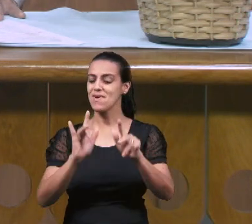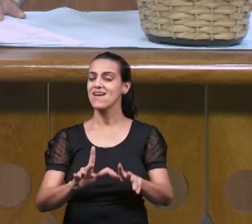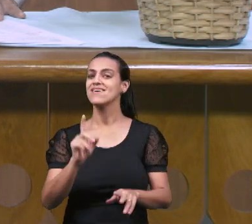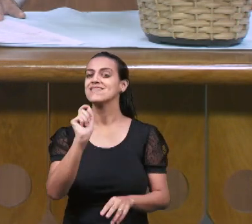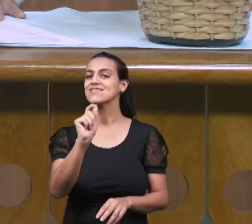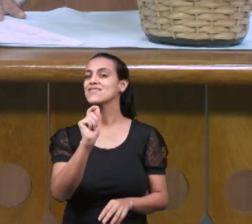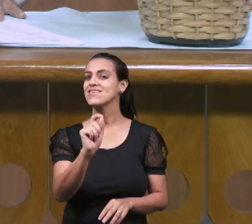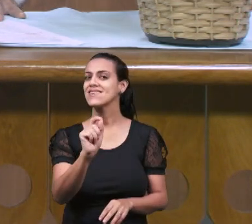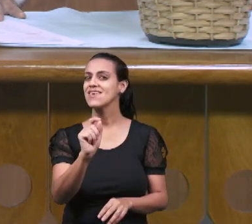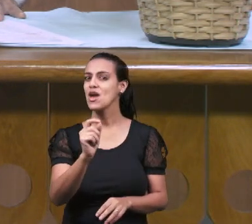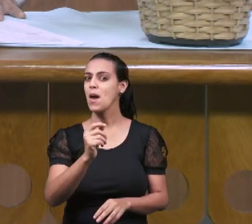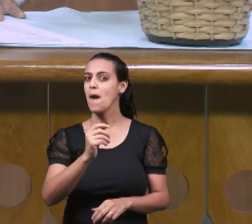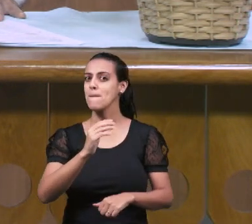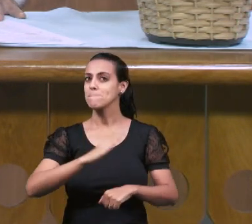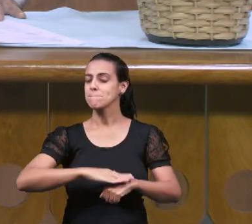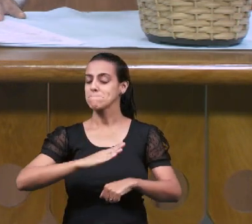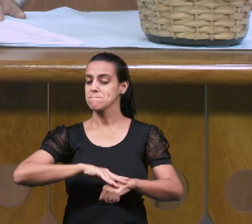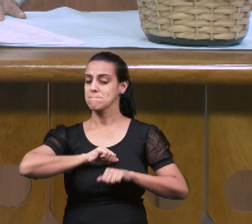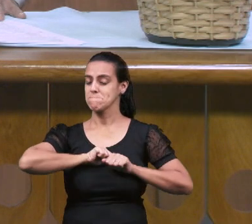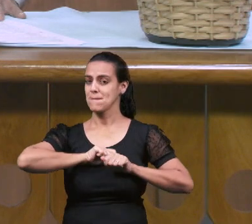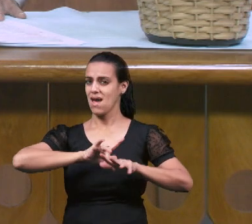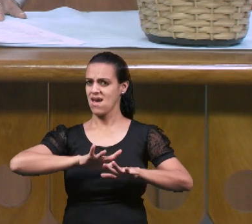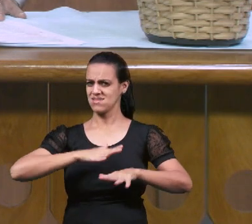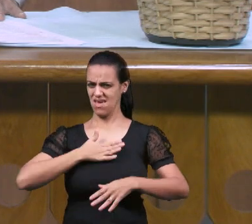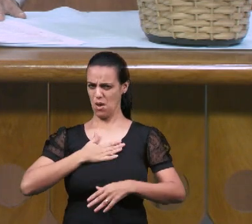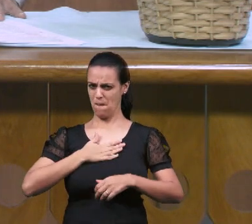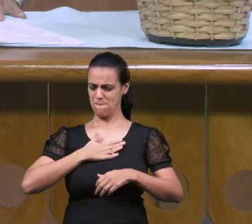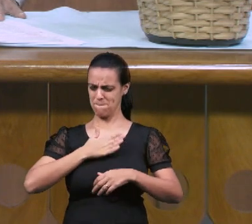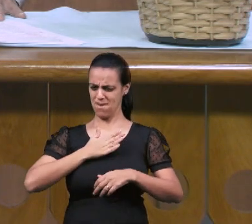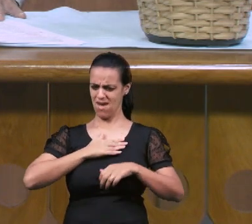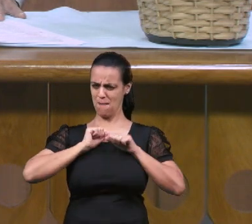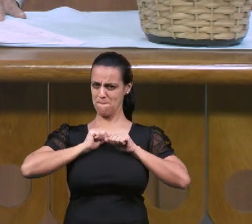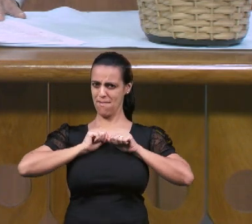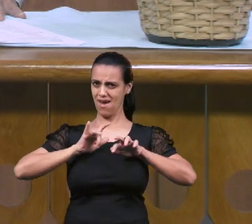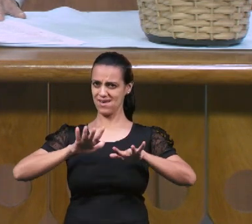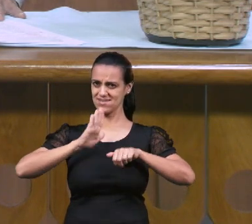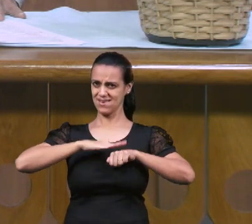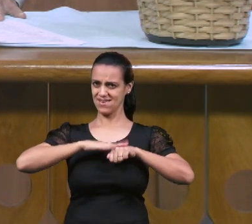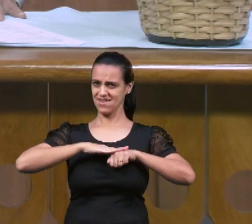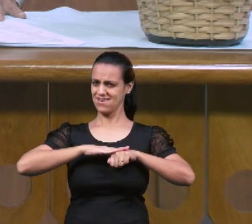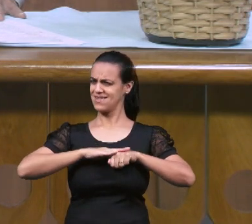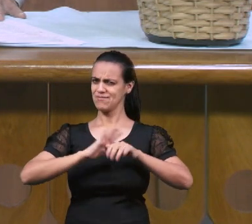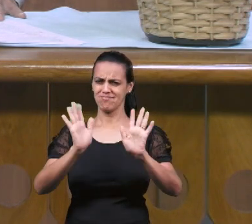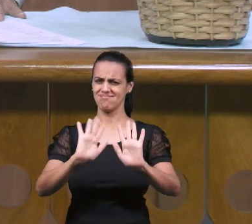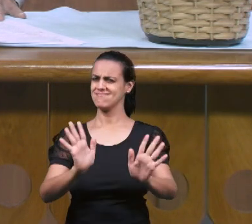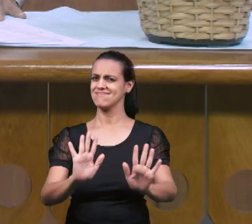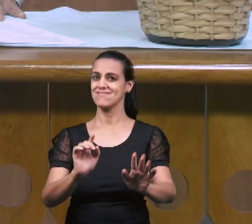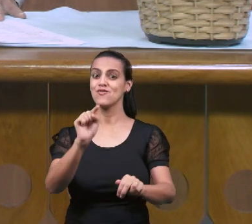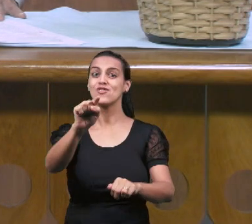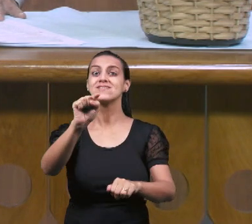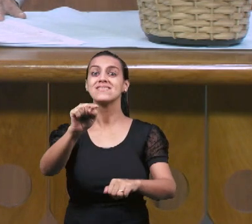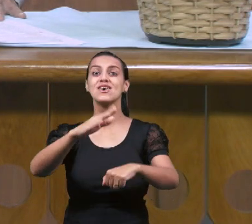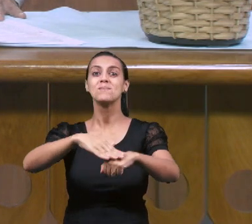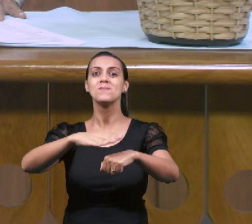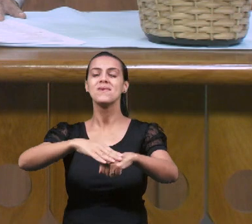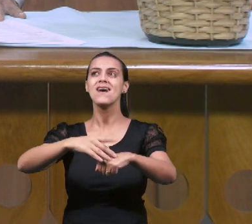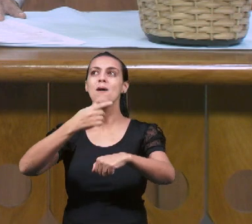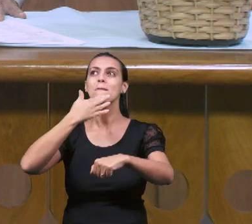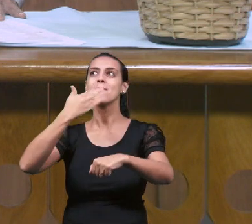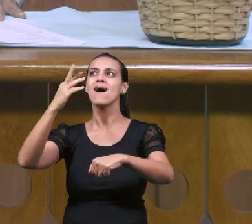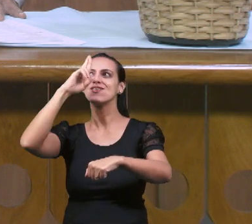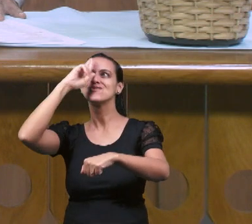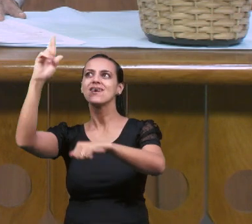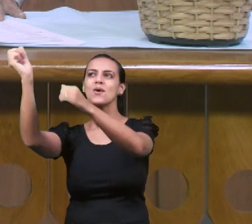pas en nous. Nous n'avons pas de bénédiction à donner aux frères et sœurs. Vous allez chercher la bénédiction que le Seigneur dit, qui est en bénédiction dans la parole, dans